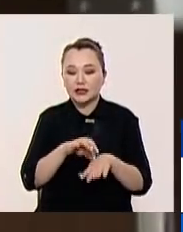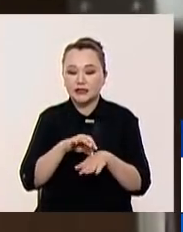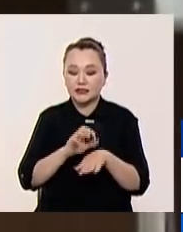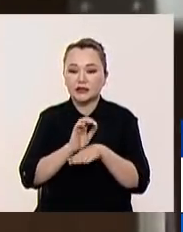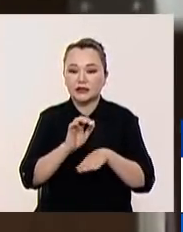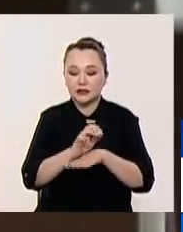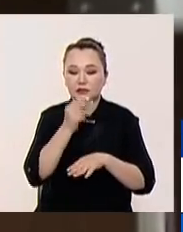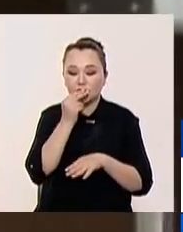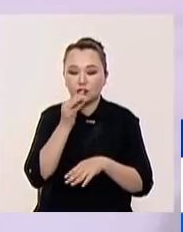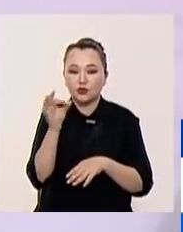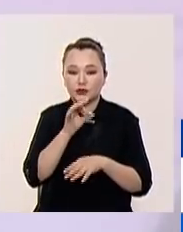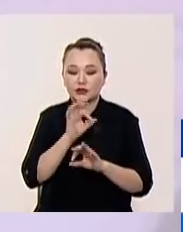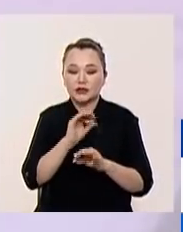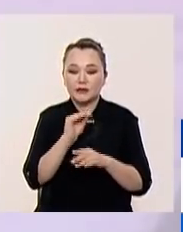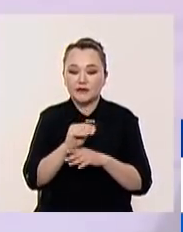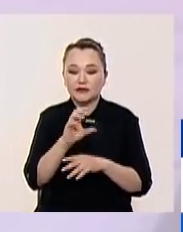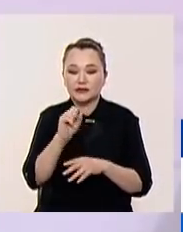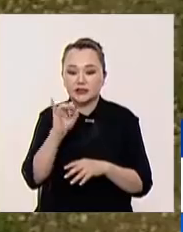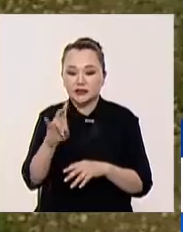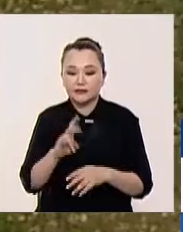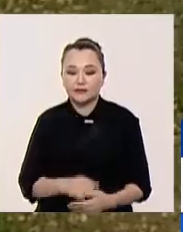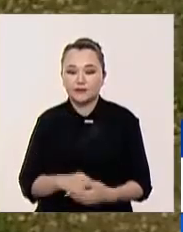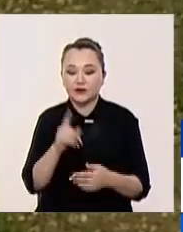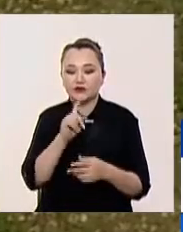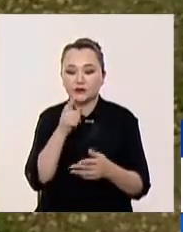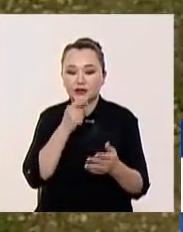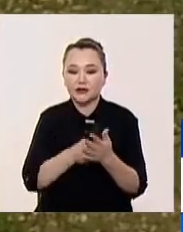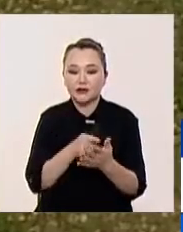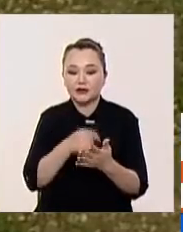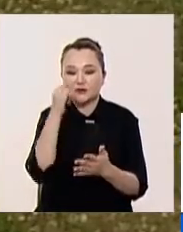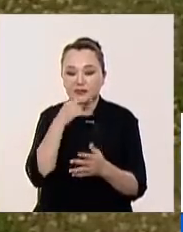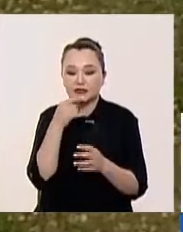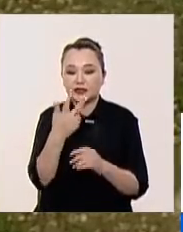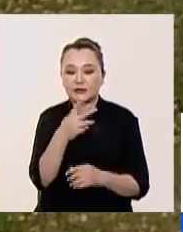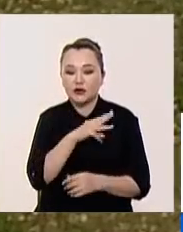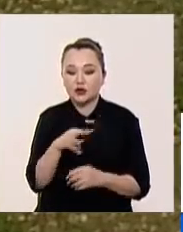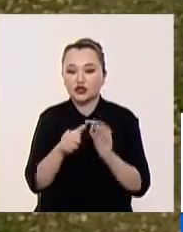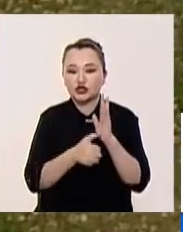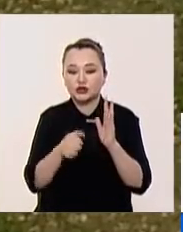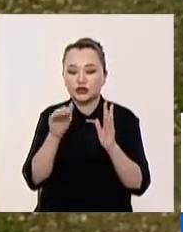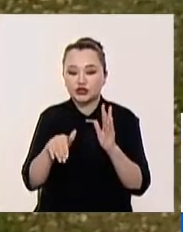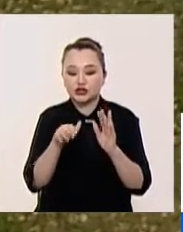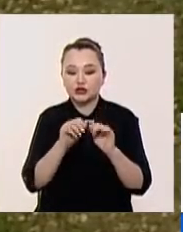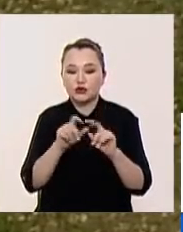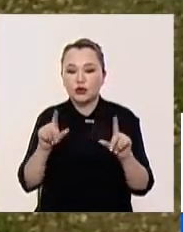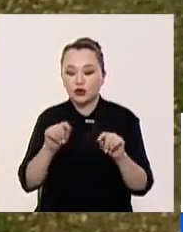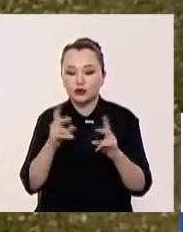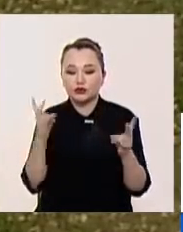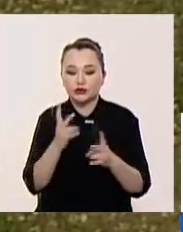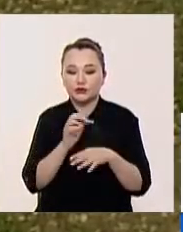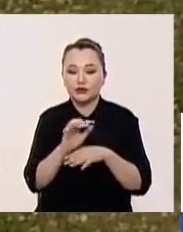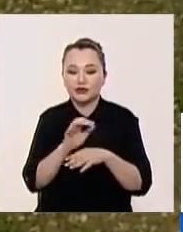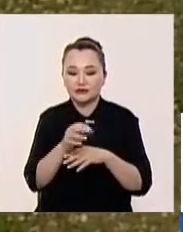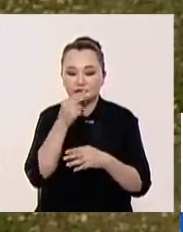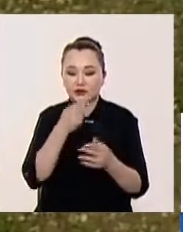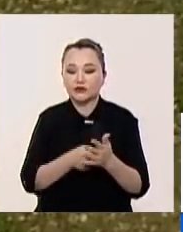хранения продуктов, добавляет Саин. Для того, чтобы накормить вот в данном случае в Казахстане 3 миллиона 600 тысяч школьников, нужно произвести